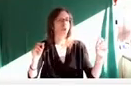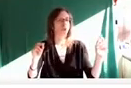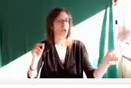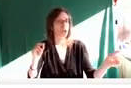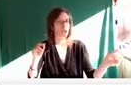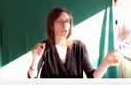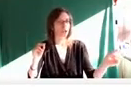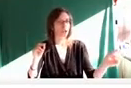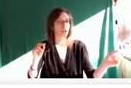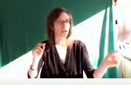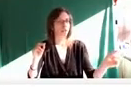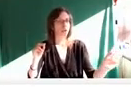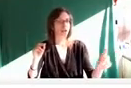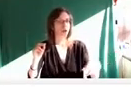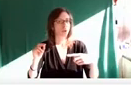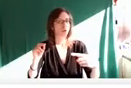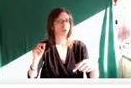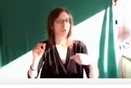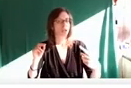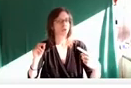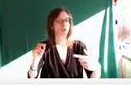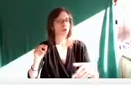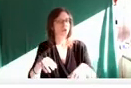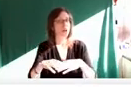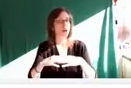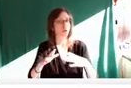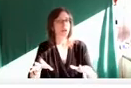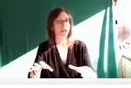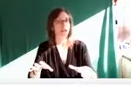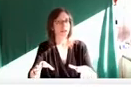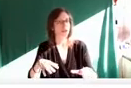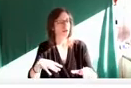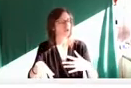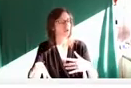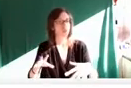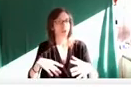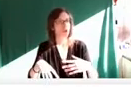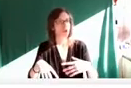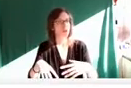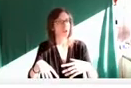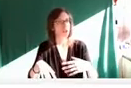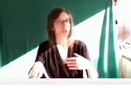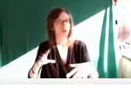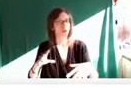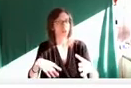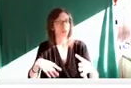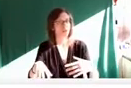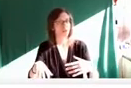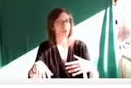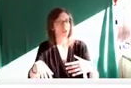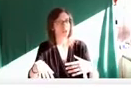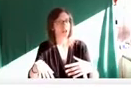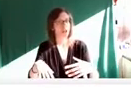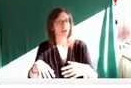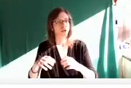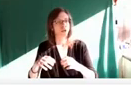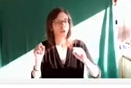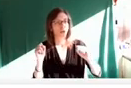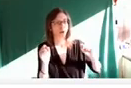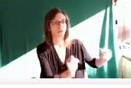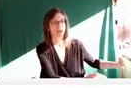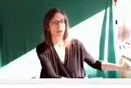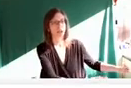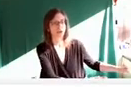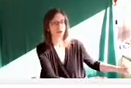besoin mon collègue qui voudrait reproduire mes résultats sans mon aide, sans que je sois là pour répondre à ses courriels, pour répondre à ses appels. Je